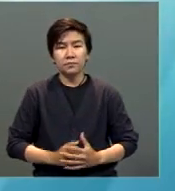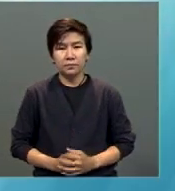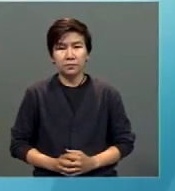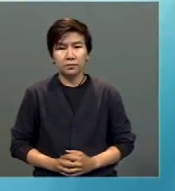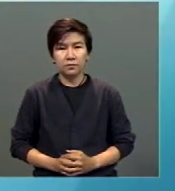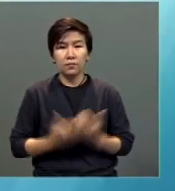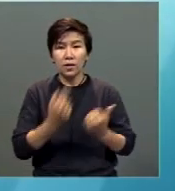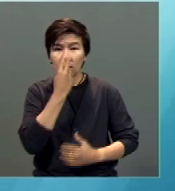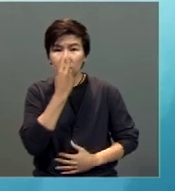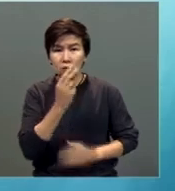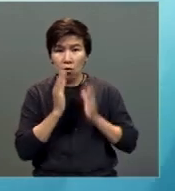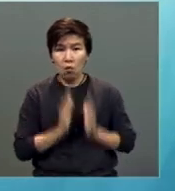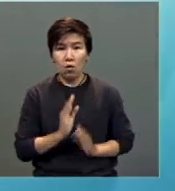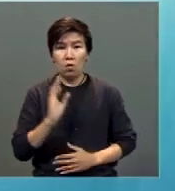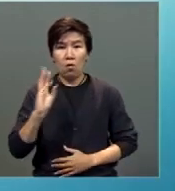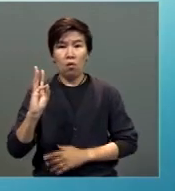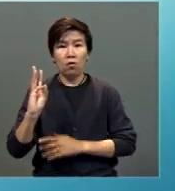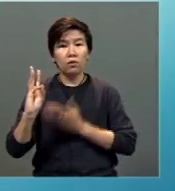รถคันที่ต้องขอความเห็นของโอ๋ขอความร่วมมือกับทุกๆท่านด้วยนะครับมาดูเรื่องของ6